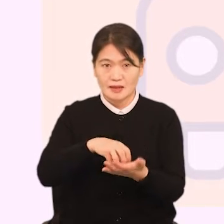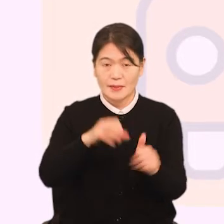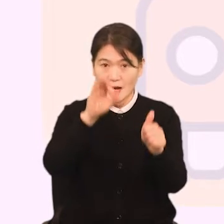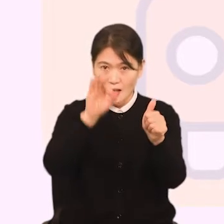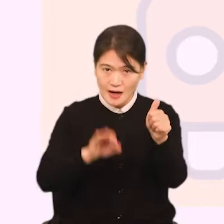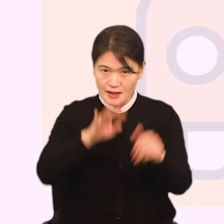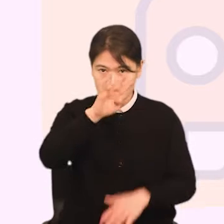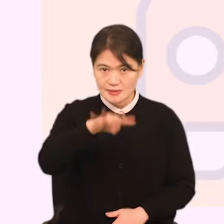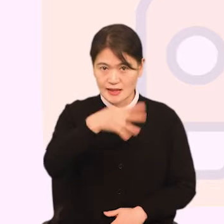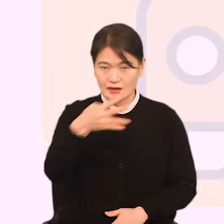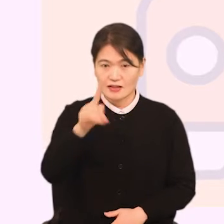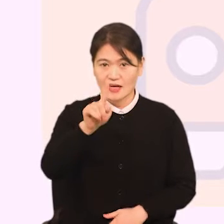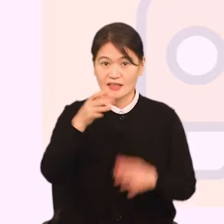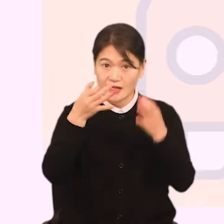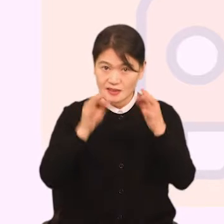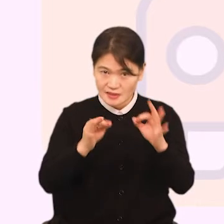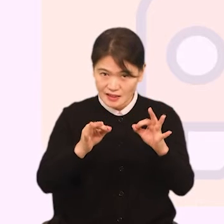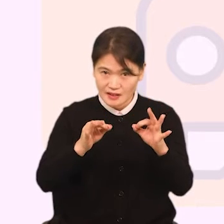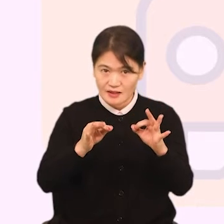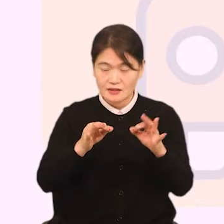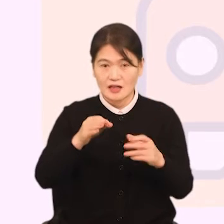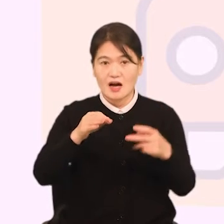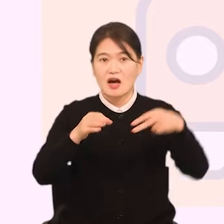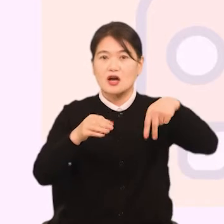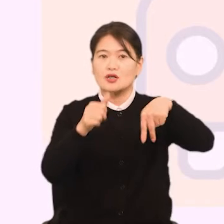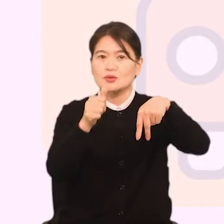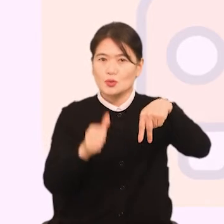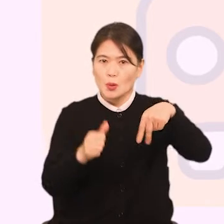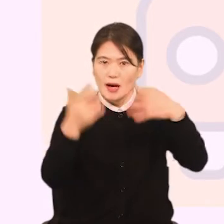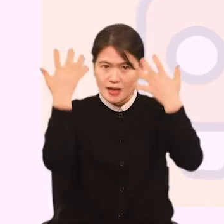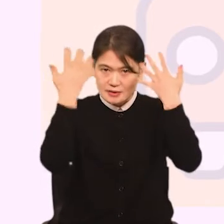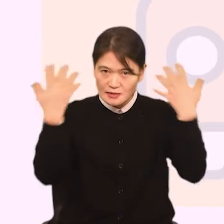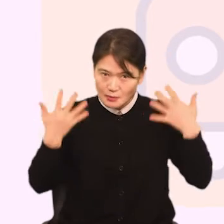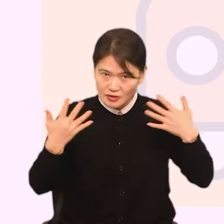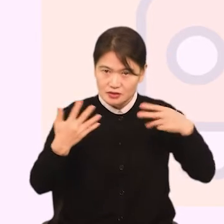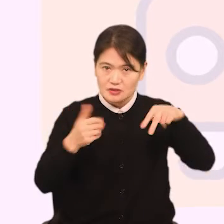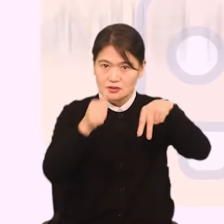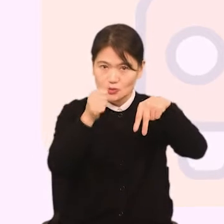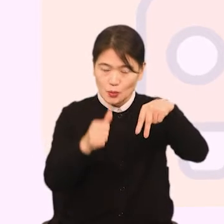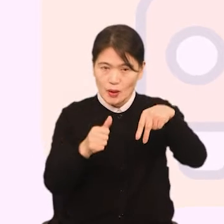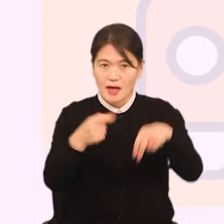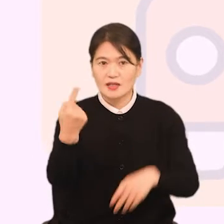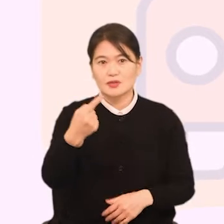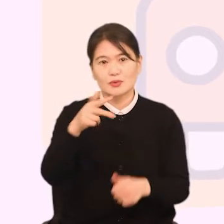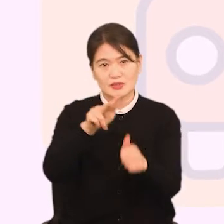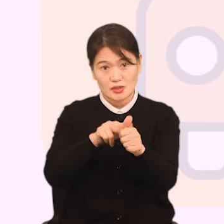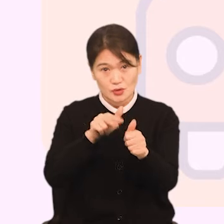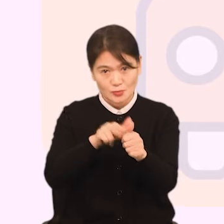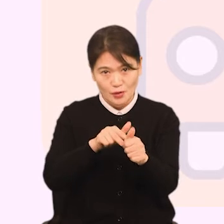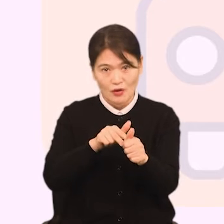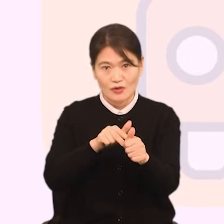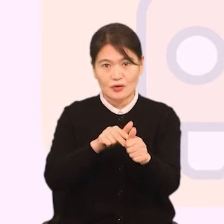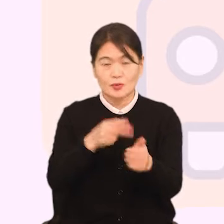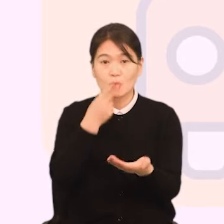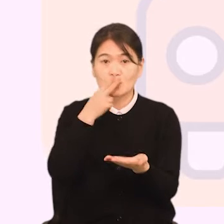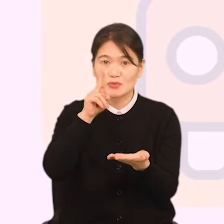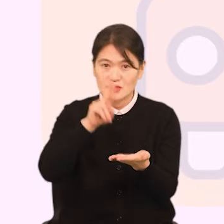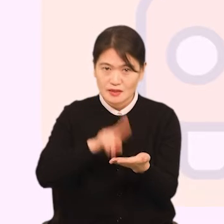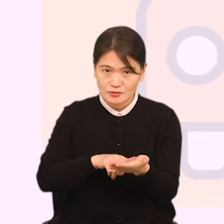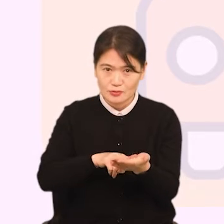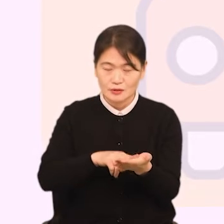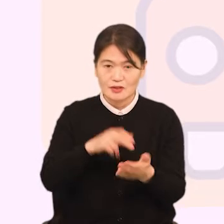앞, 한사거리 한양은행 앞, 소화동 스타벅스 앞, 소화동 신촌사거리 다이소